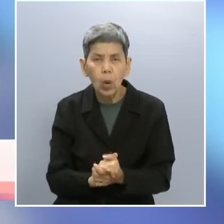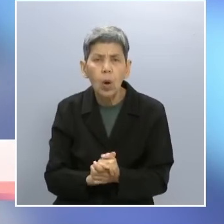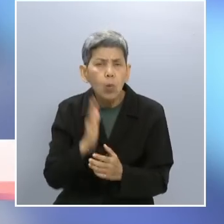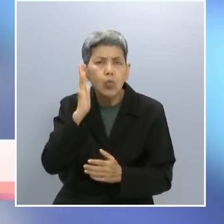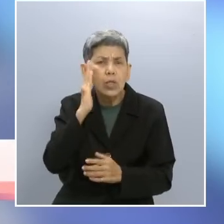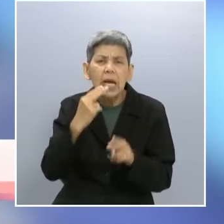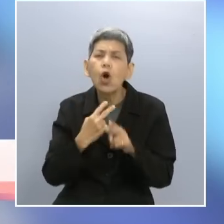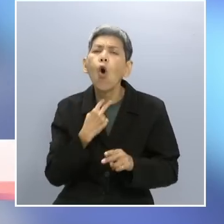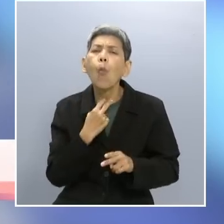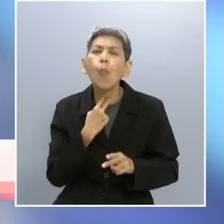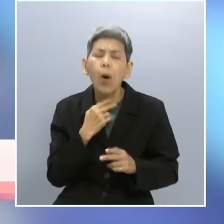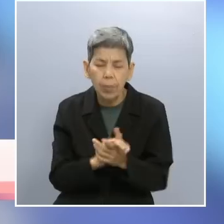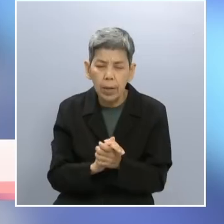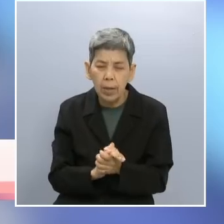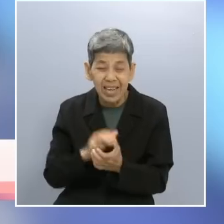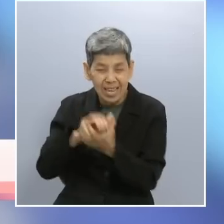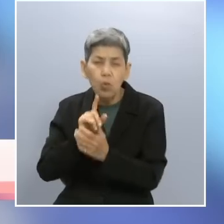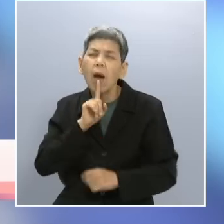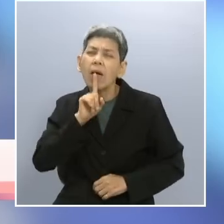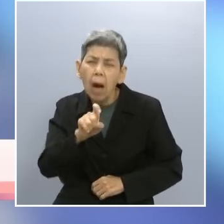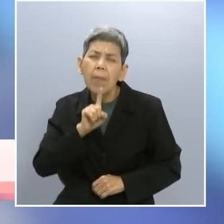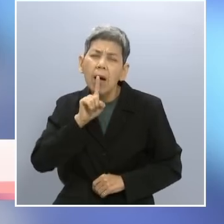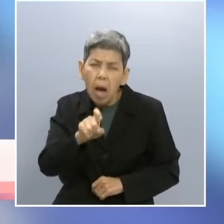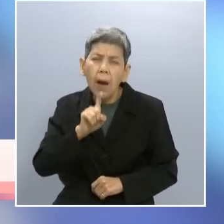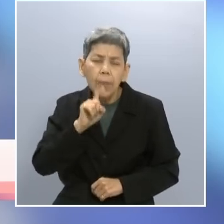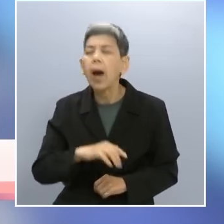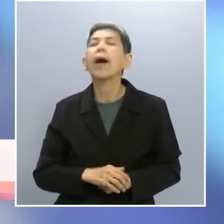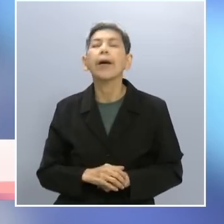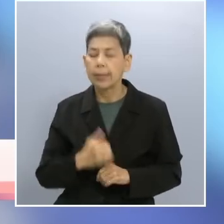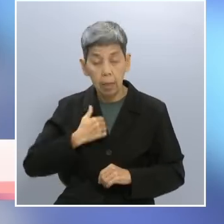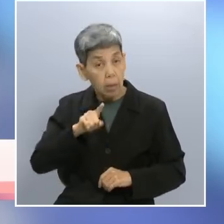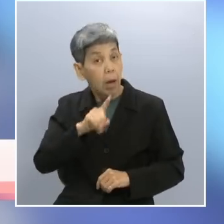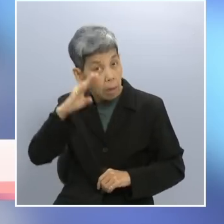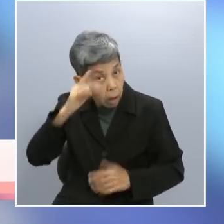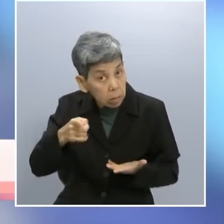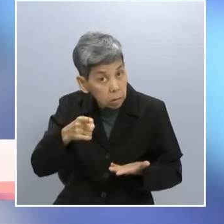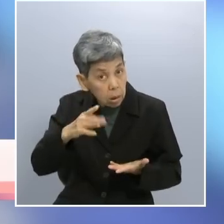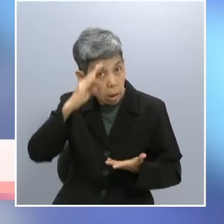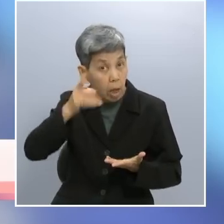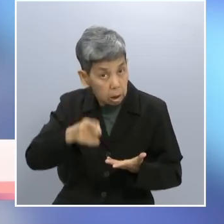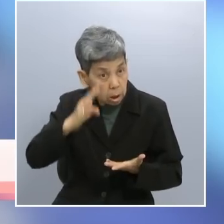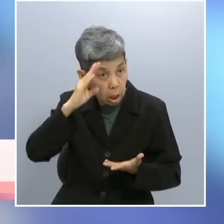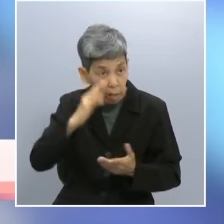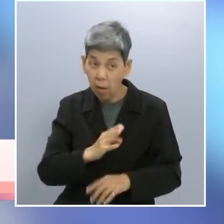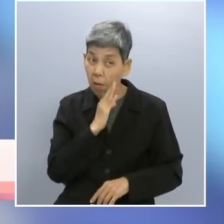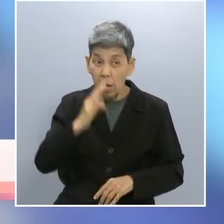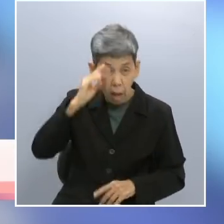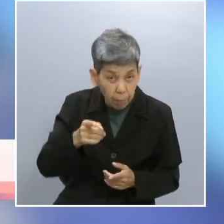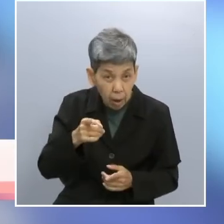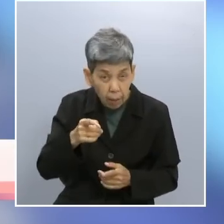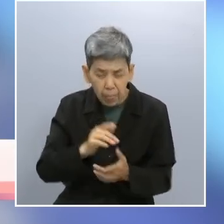คือโดนเมียเนี่ยถามเรื่อยๆตกลงเป็นทหารไหมเป็นทหารไหมใช่ทหารหรือเปล่า